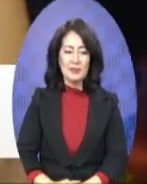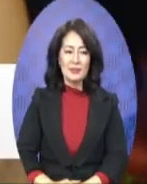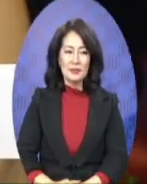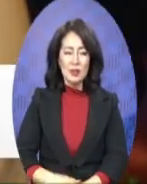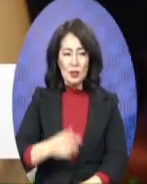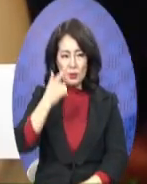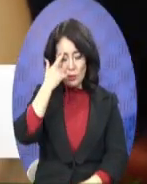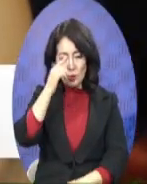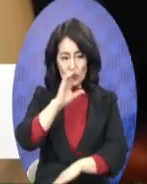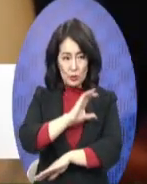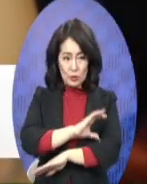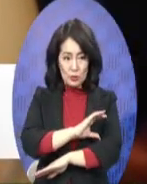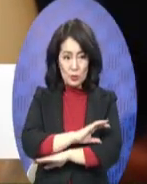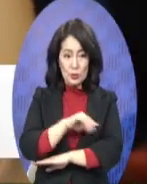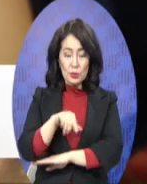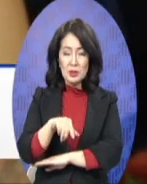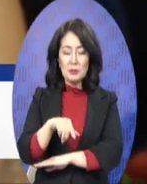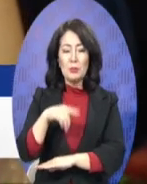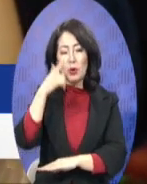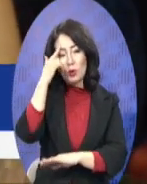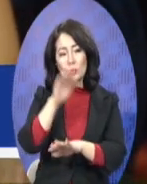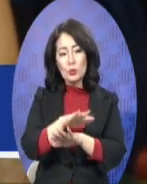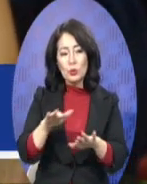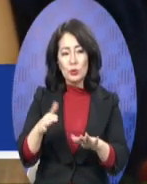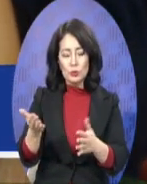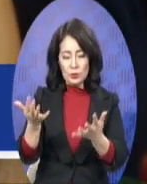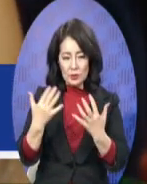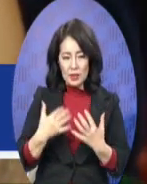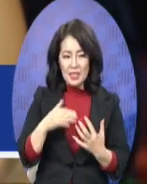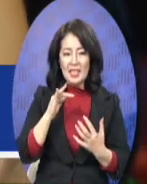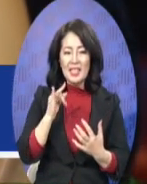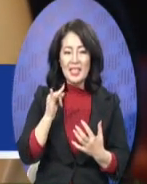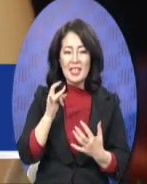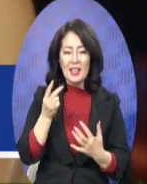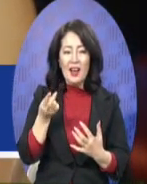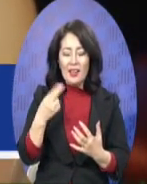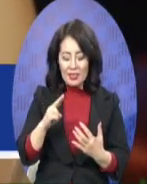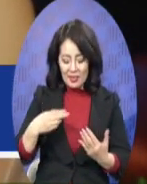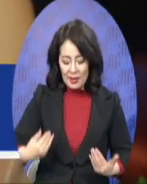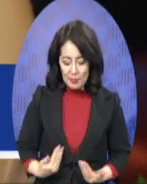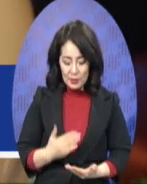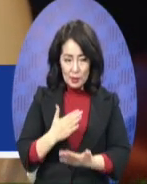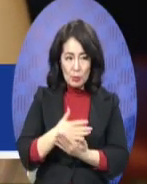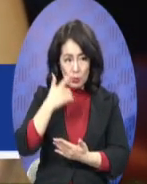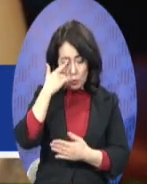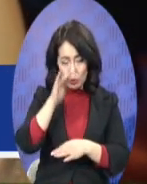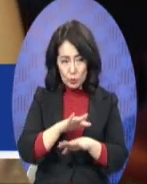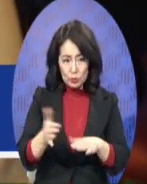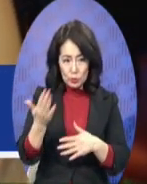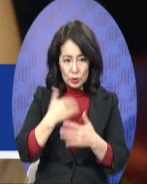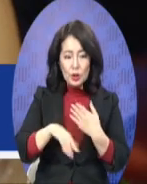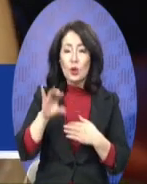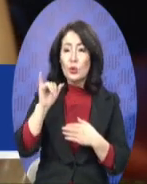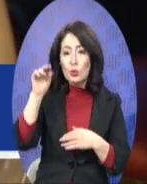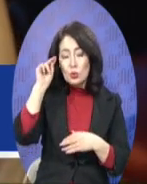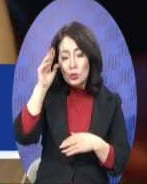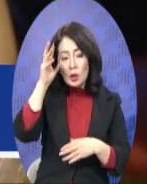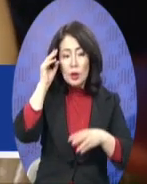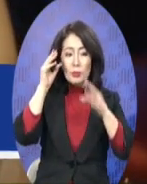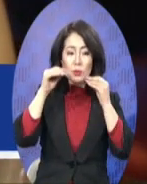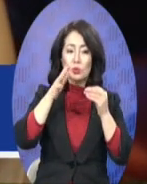Монгол сургуульд манай монгол хүүхдүүд Ирландд амьдран сууж байгаа. Монгол хүүхдүүд сурч мэдсэн бүх